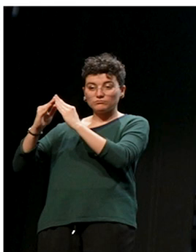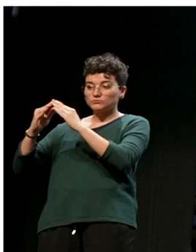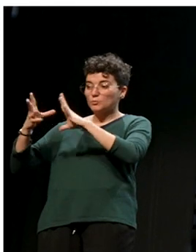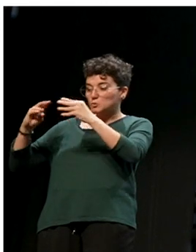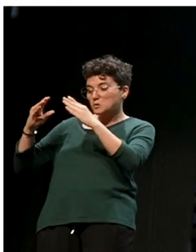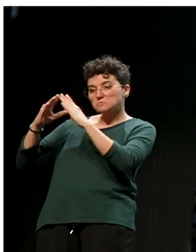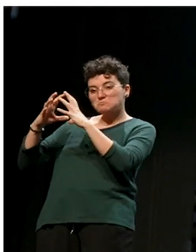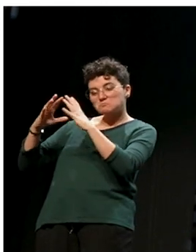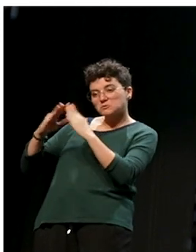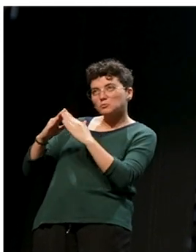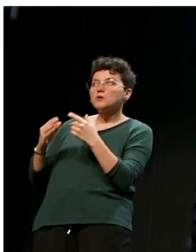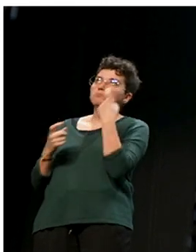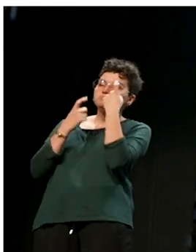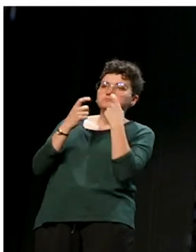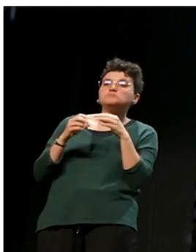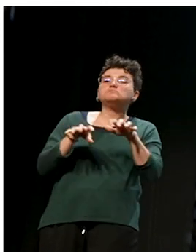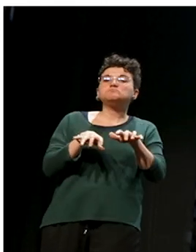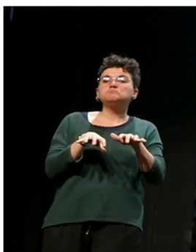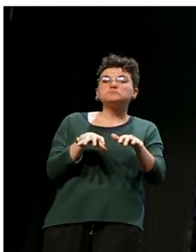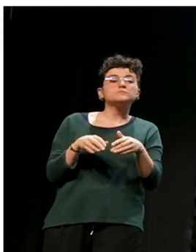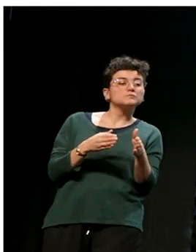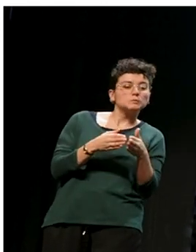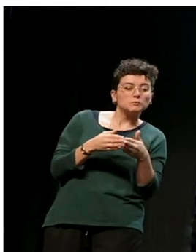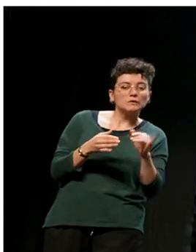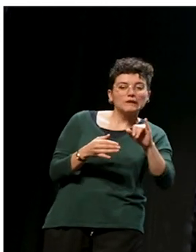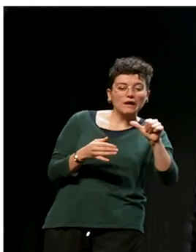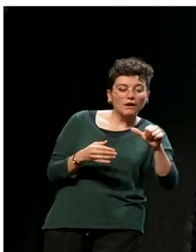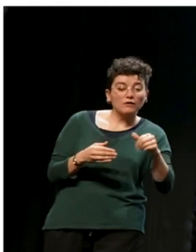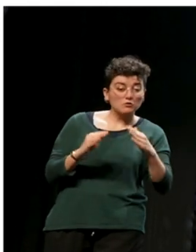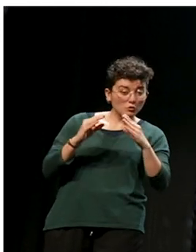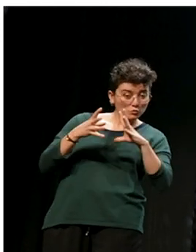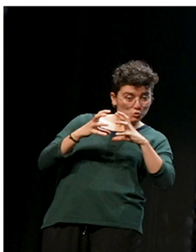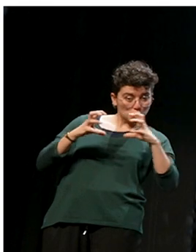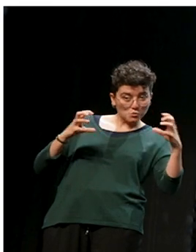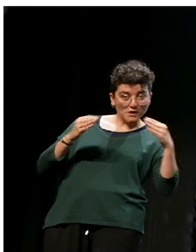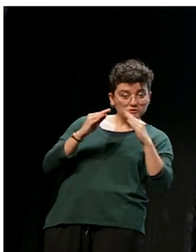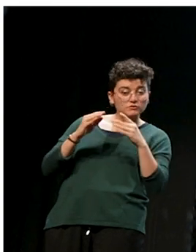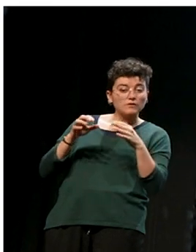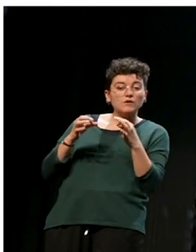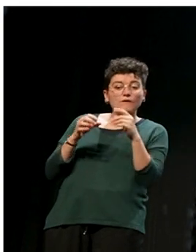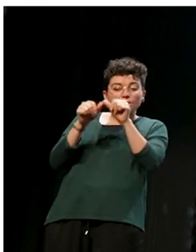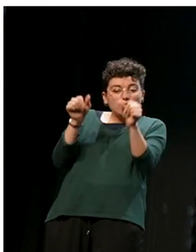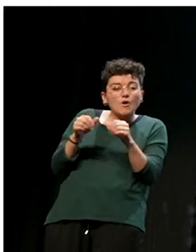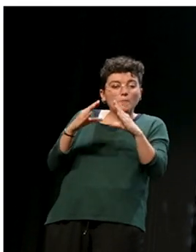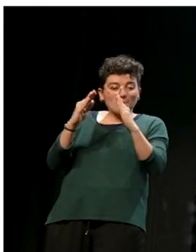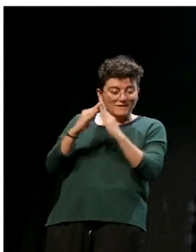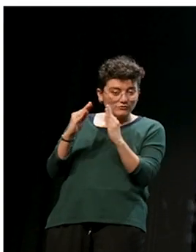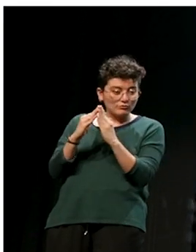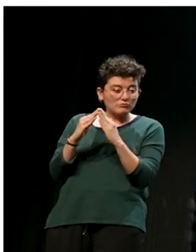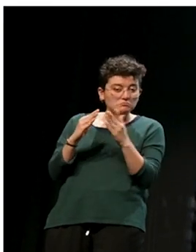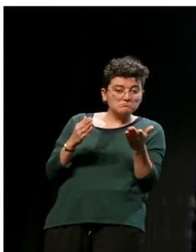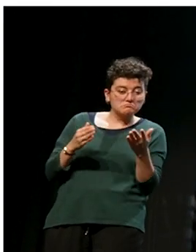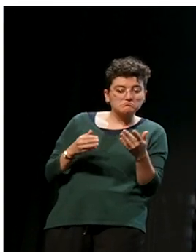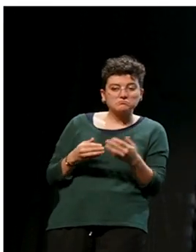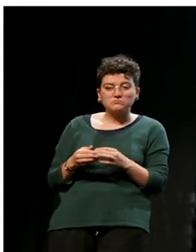tu es un gros malin, fais-moi un nuage en forme de maison pour voir ce que ça donne. Et j'ai rentré plein de mots-clés, genre nuage en forme